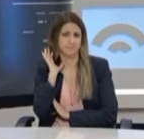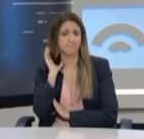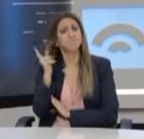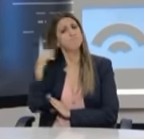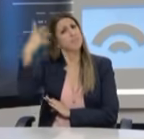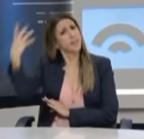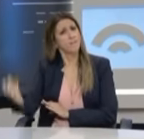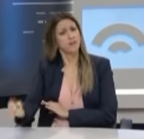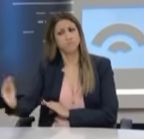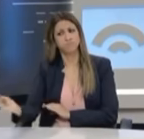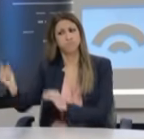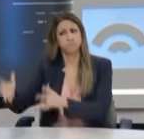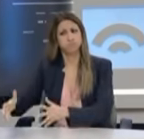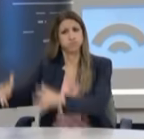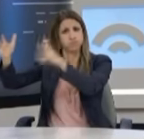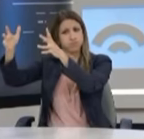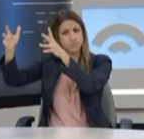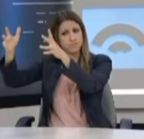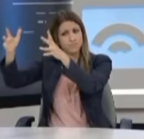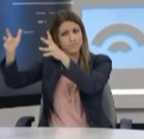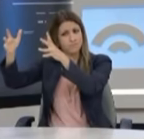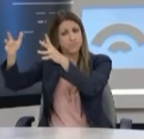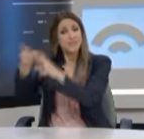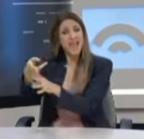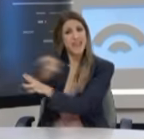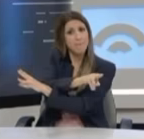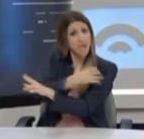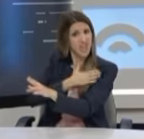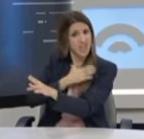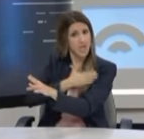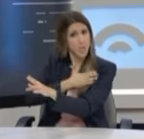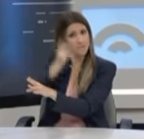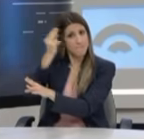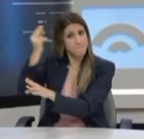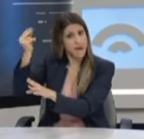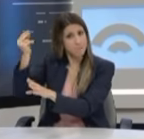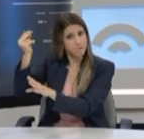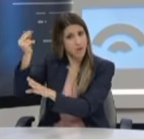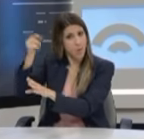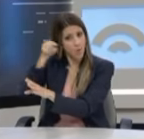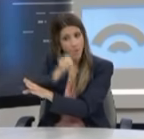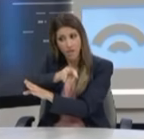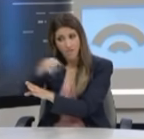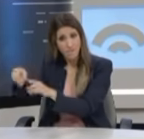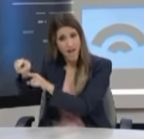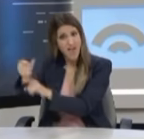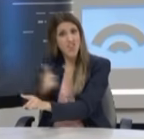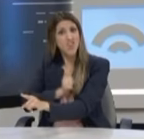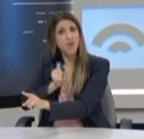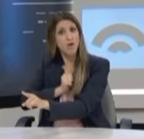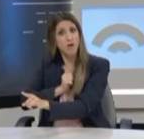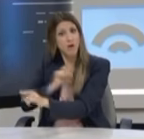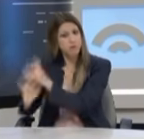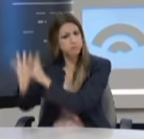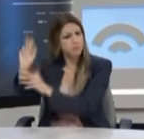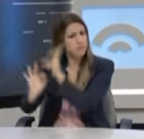μας ίδρυμα, όταν η χρήση του όρου είναι τελείως ελεύθερη για μη κρατικούς φορείς? Η εξέλιξη